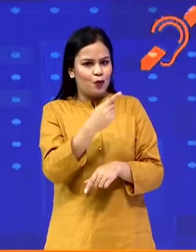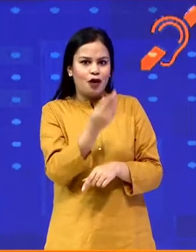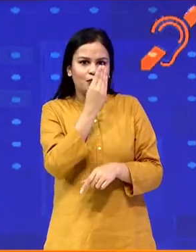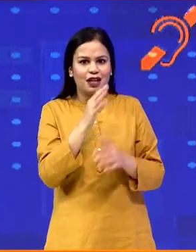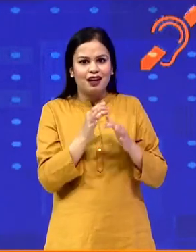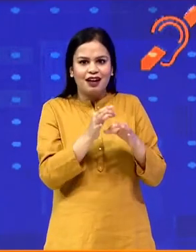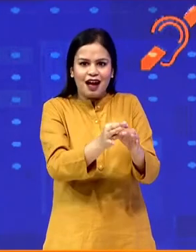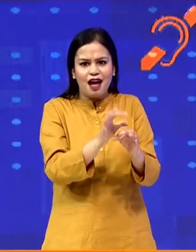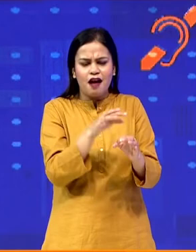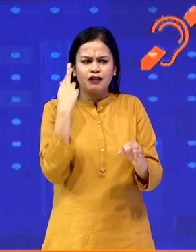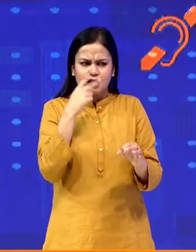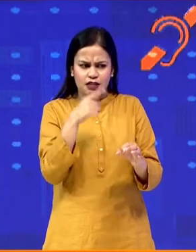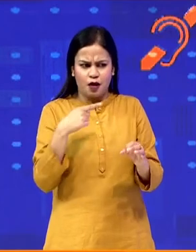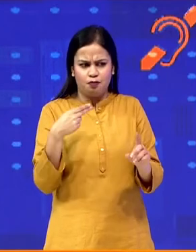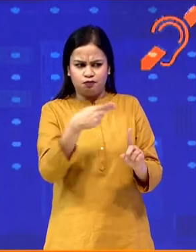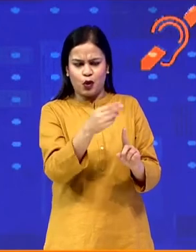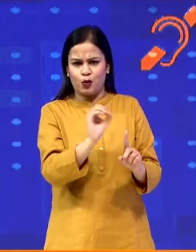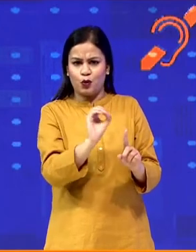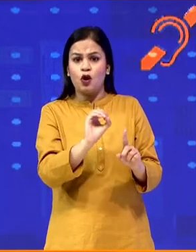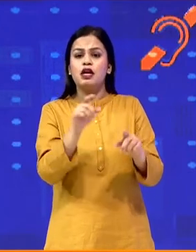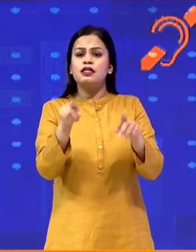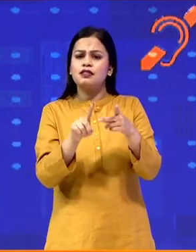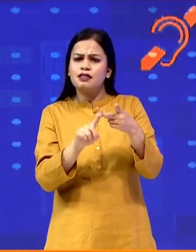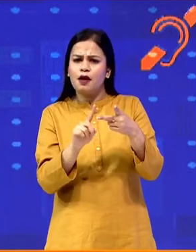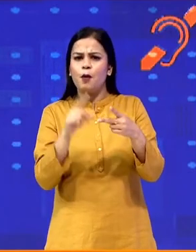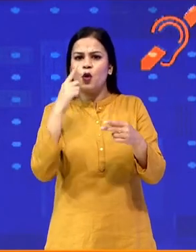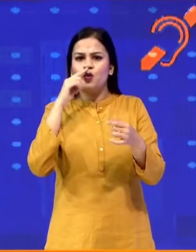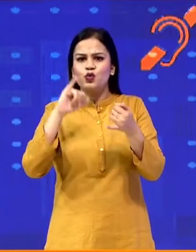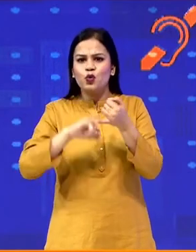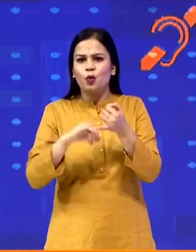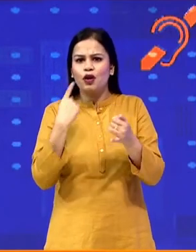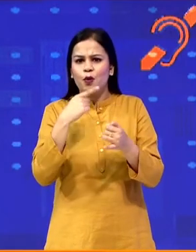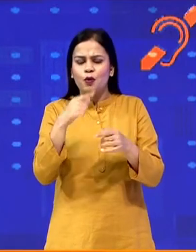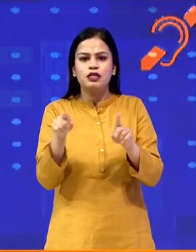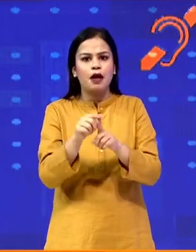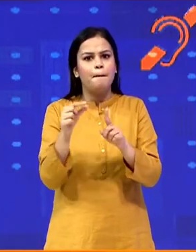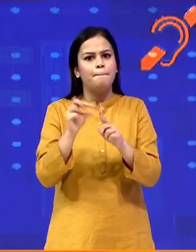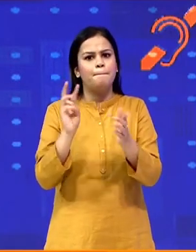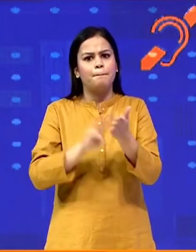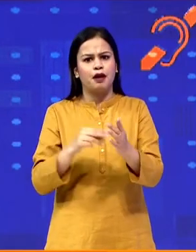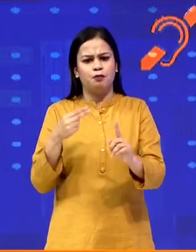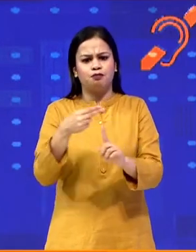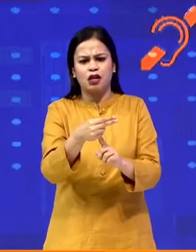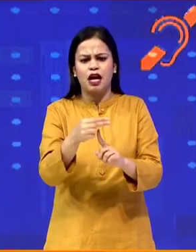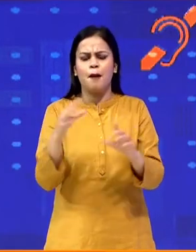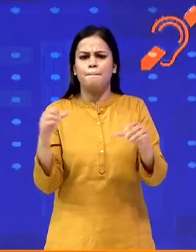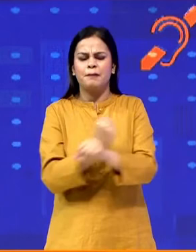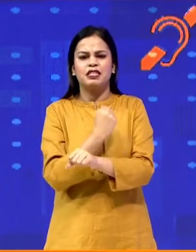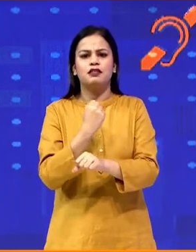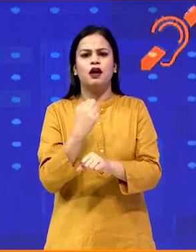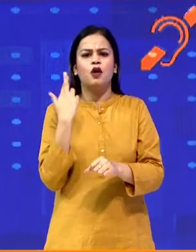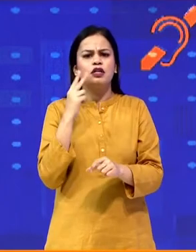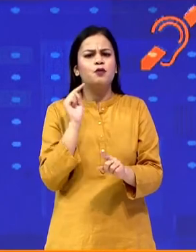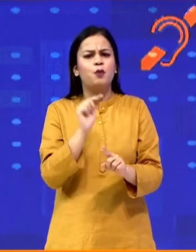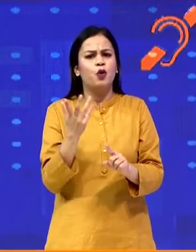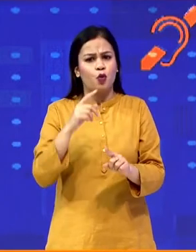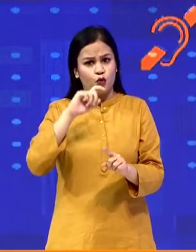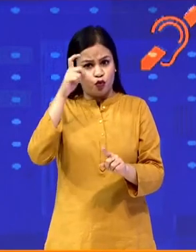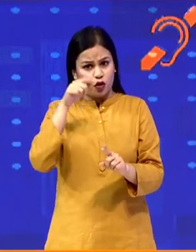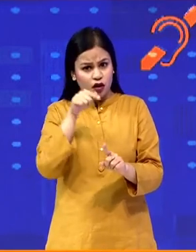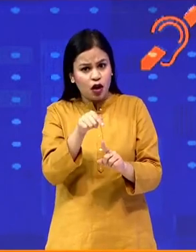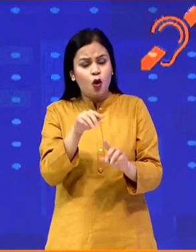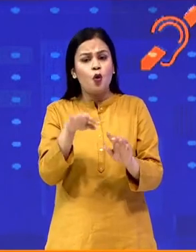सोनिया गांधी भी प्रधानमंत्री बनते बनते र गई क्या इसलिए वह माइनॉरिटी की थी इसलिए या फॉरेनर थी इसलिए